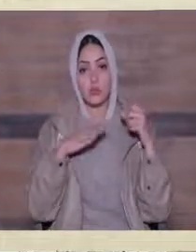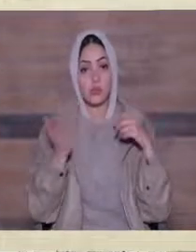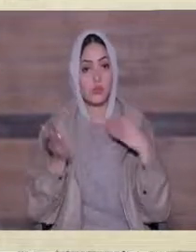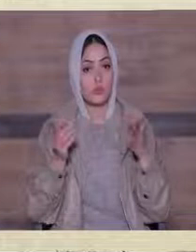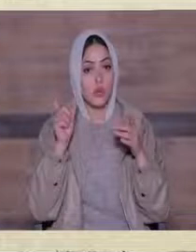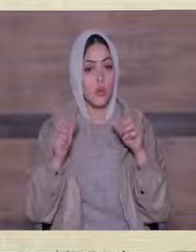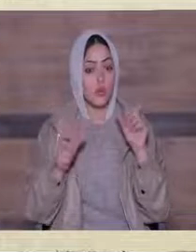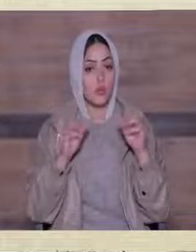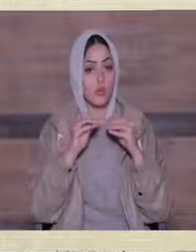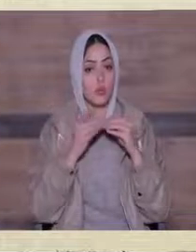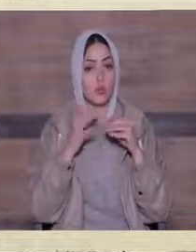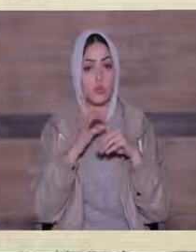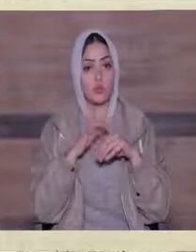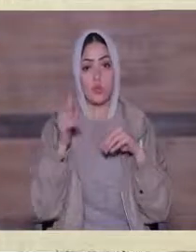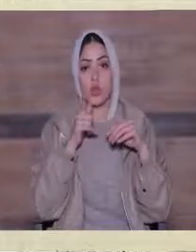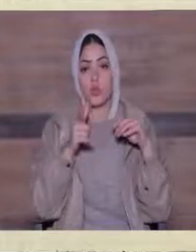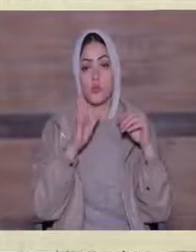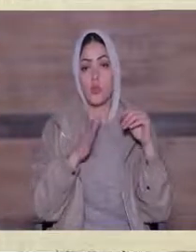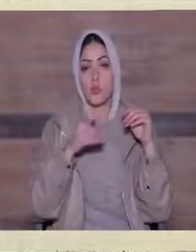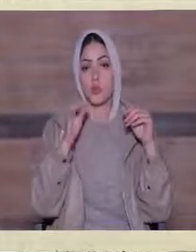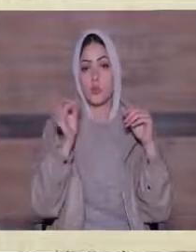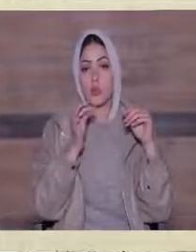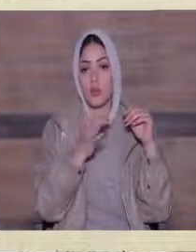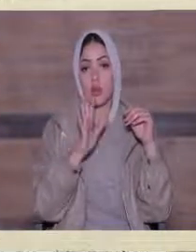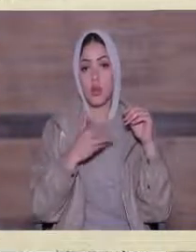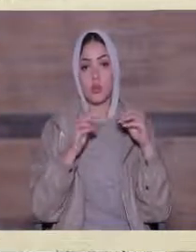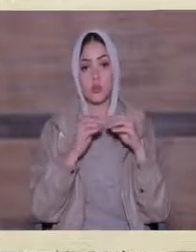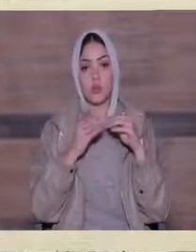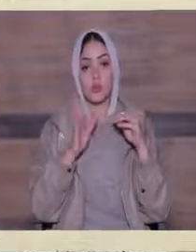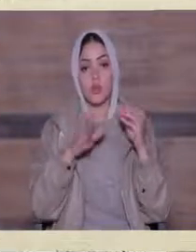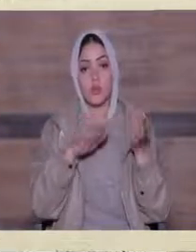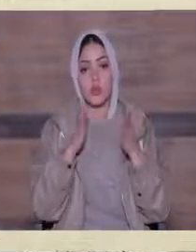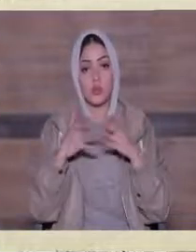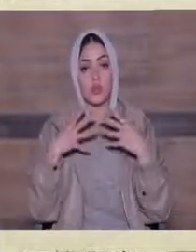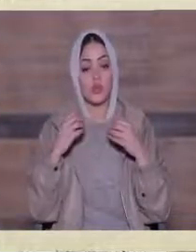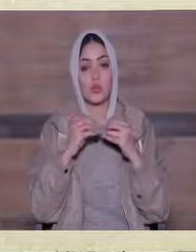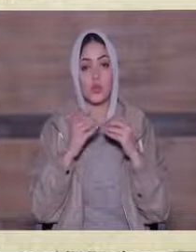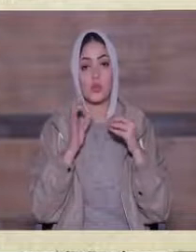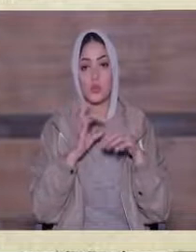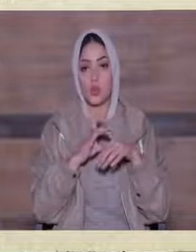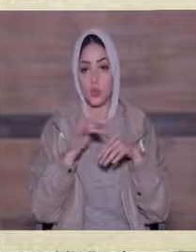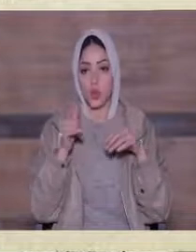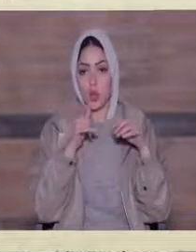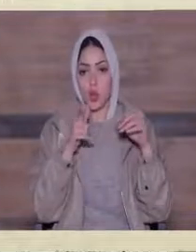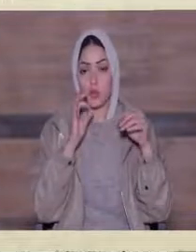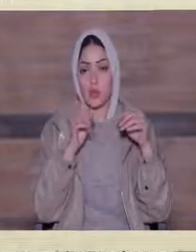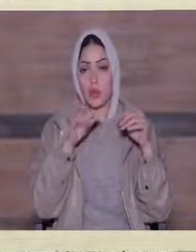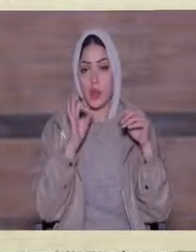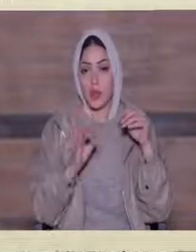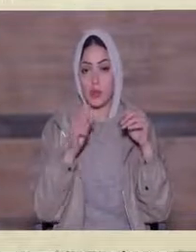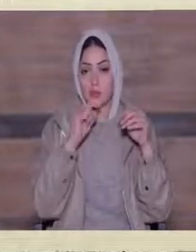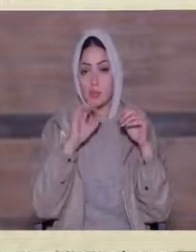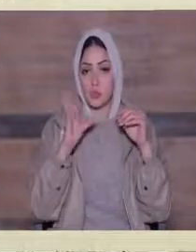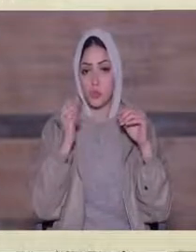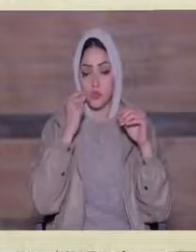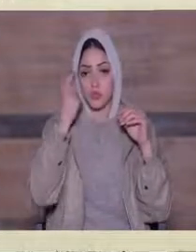من انواع العلاج الجراحي، وانهي نوع من انواع العلاج الكيميائي، وانهي نوع من انواع العلاج الإشعاعي، وهكذا. فاختيار نوعيات كل